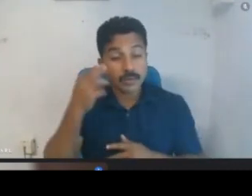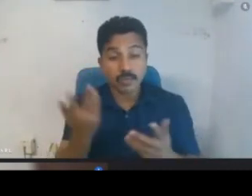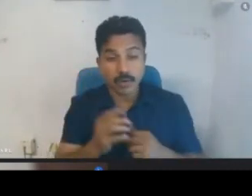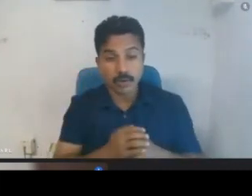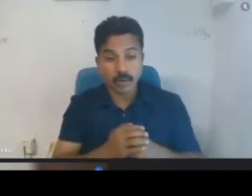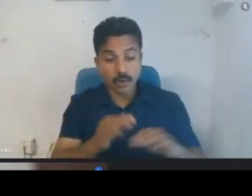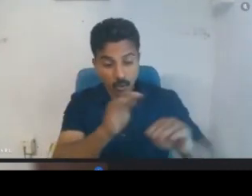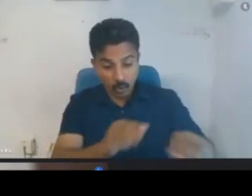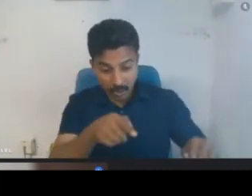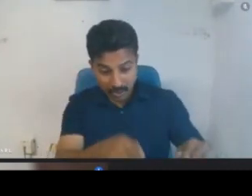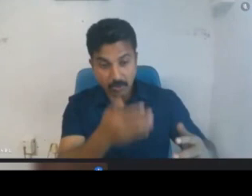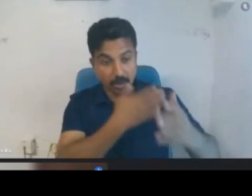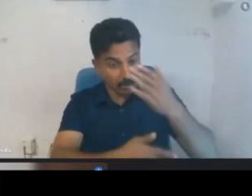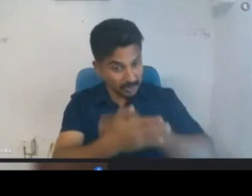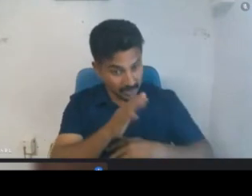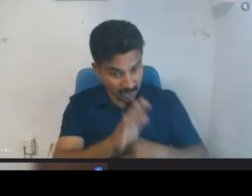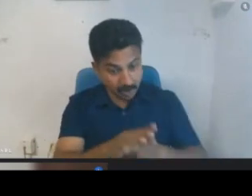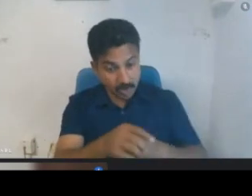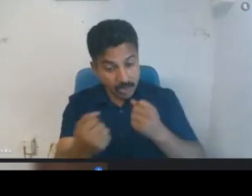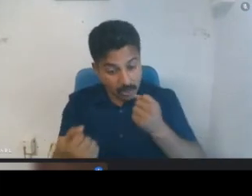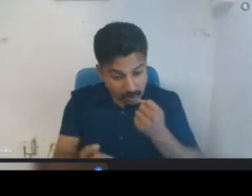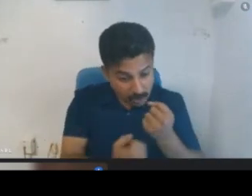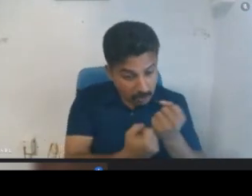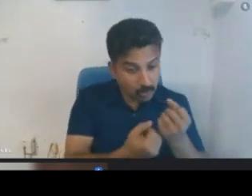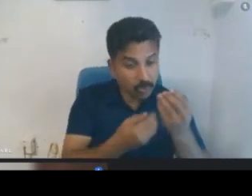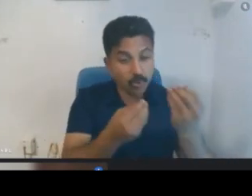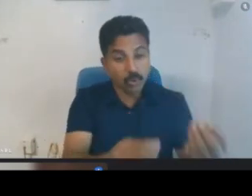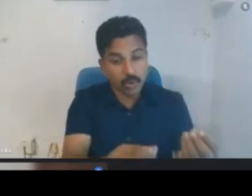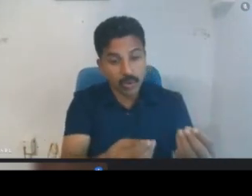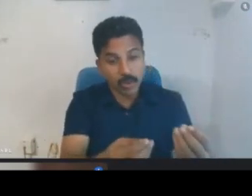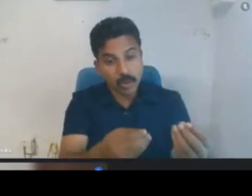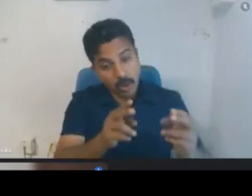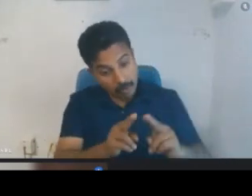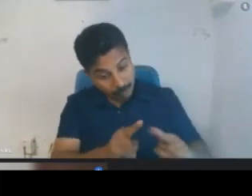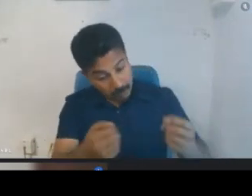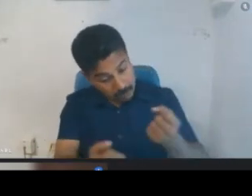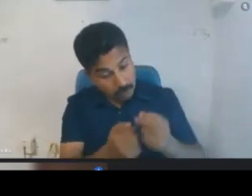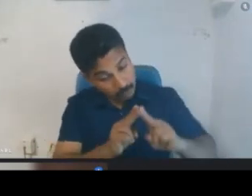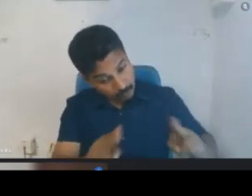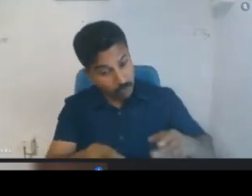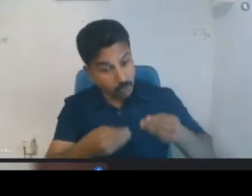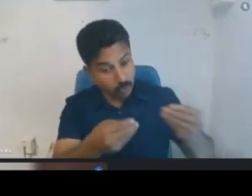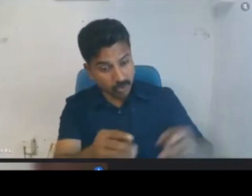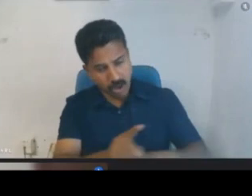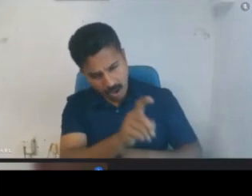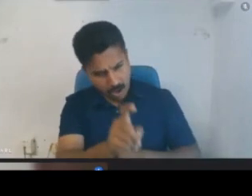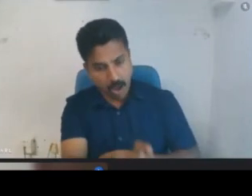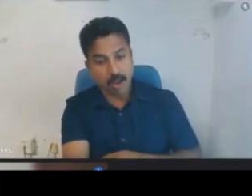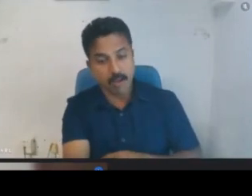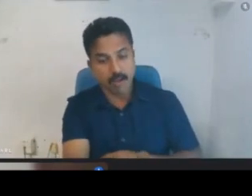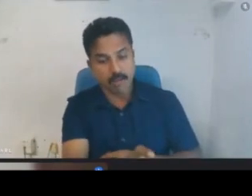നിങ്ങളുടെ കുട്ടി ഭിന്നശേഷിയുള്ള കുട്ടിയാണ്, ആ കുട്ടിയെ സഹായിക്കാനായിട്ട് നിങ്ങൾ വേണ്ടത്ര കാര്യങ്ങൾ ചെയ്യുന്നുണ്ടോ എന്നുള്ളൊരു ക്വസ്റ്റ്യൻ മാർക്ക്